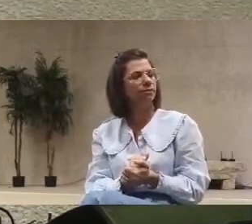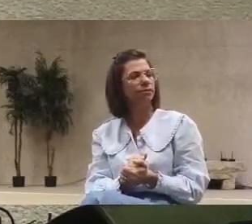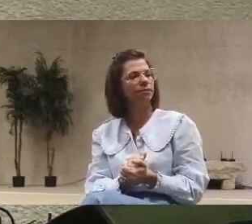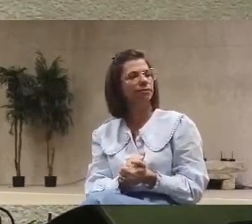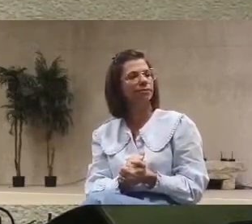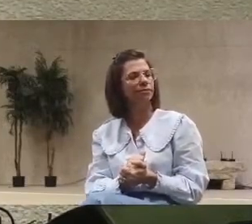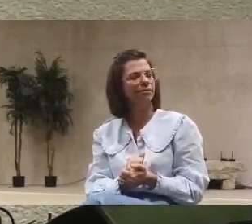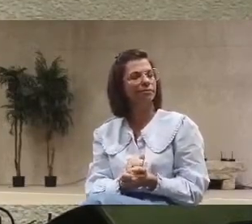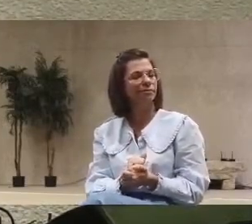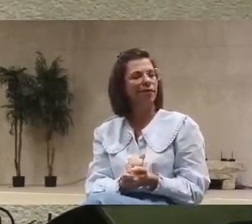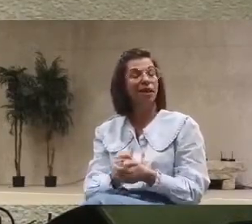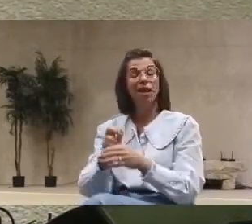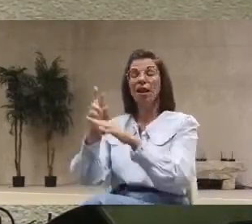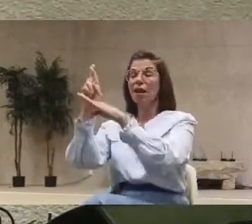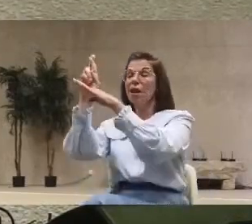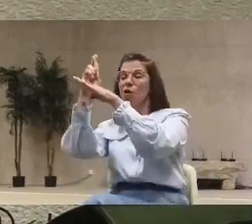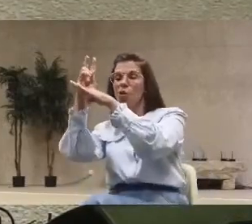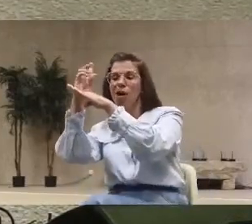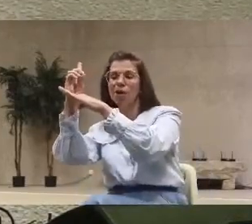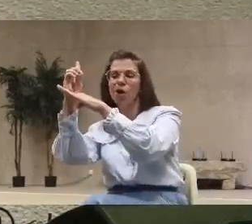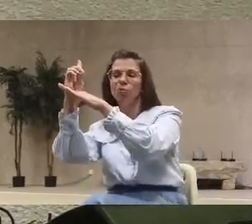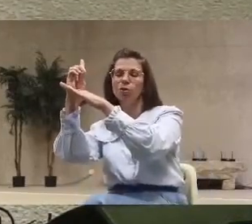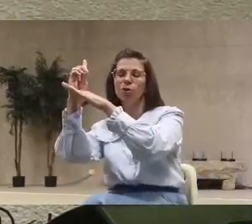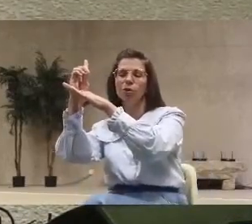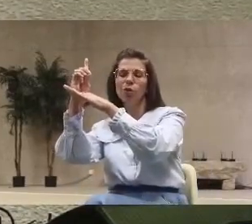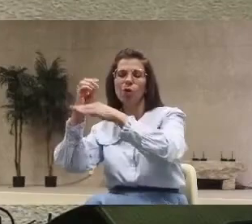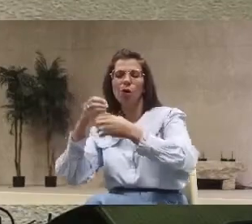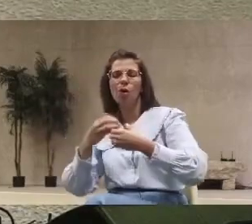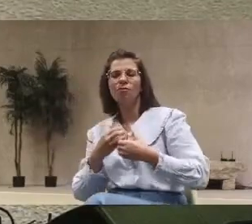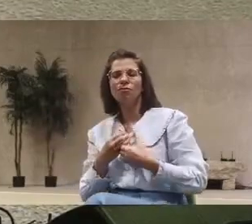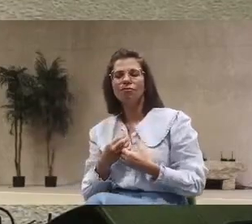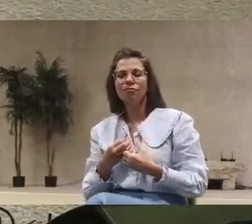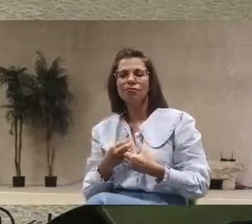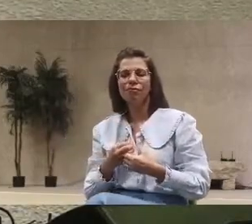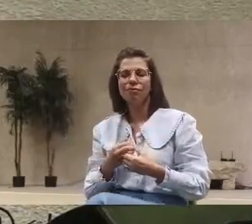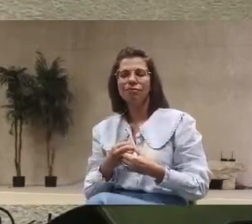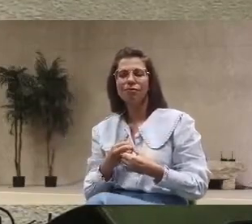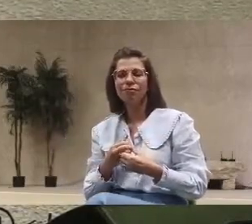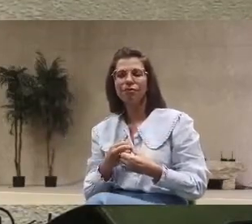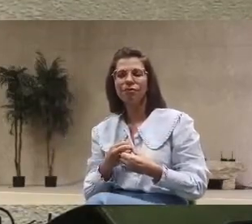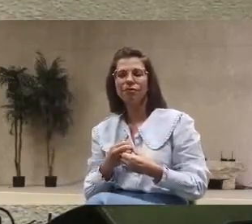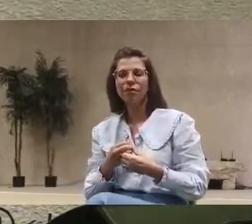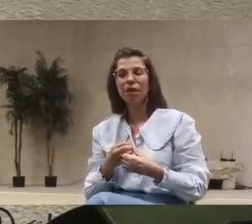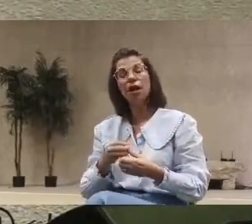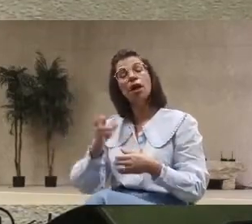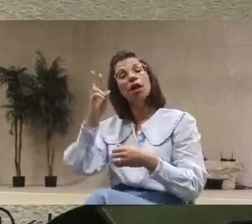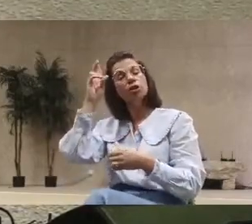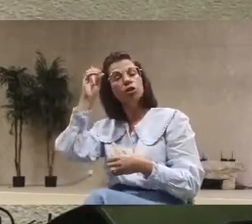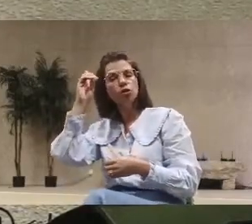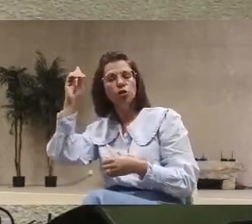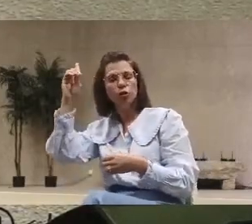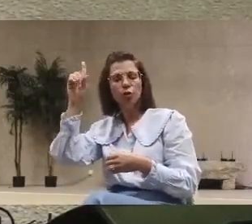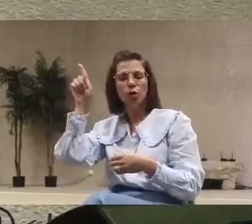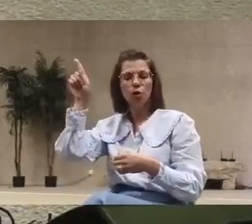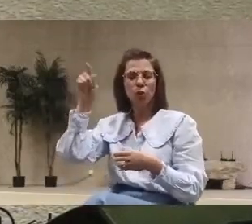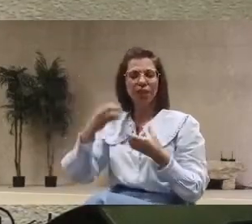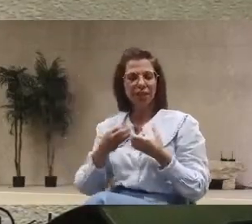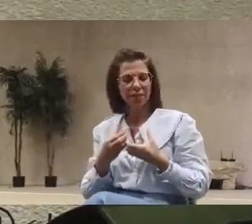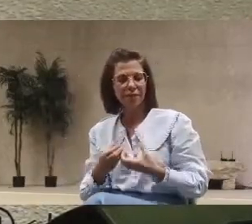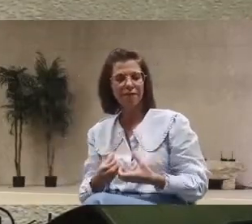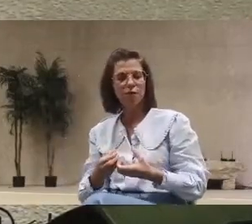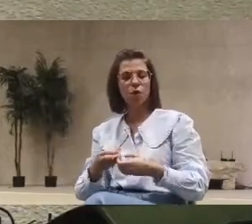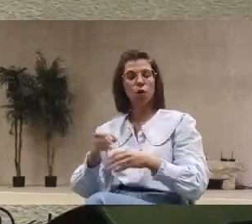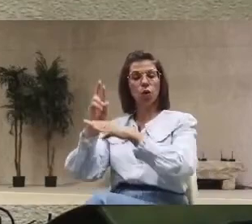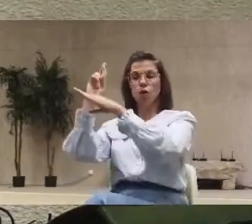pu voir que c'est la volonté de Dieu que son règne vienne. Et c'est comme ça que Jésus nous a même